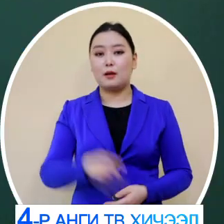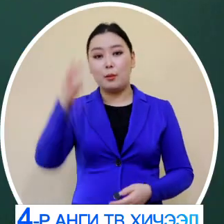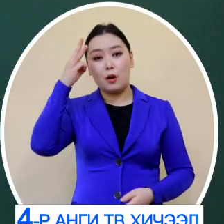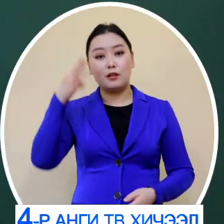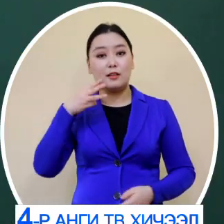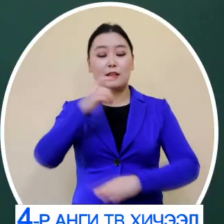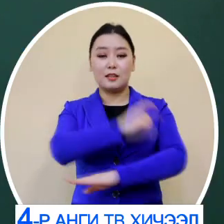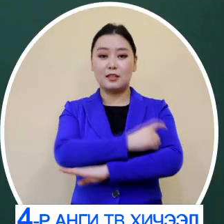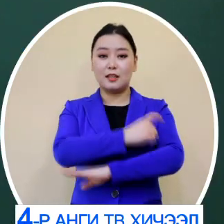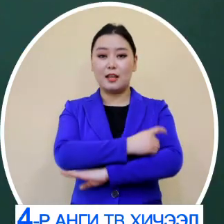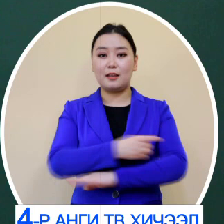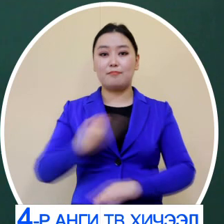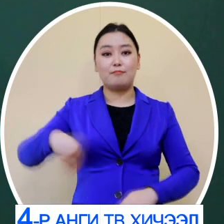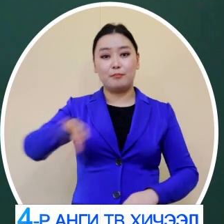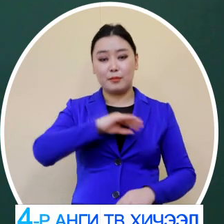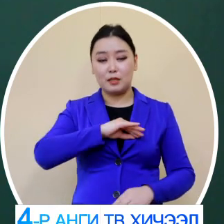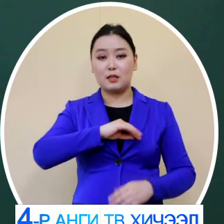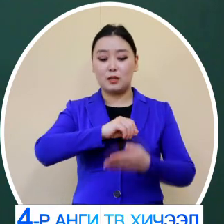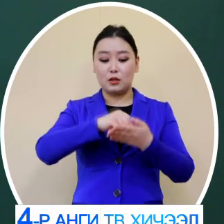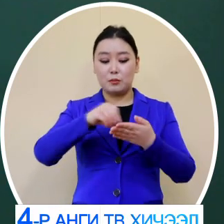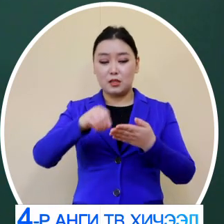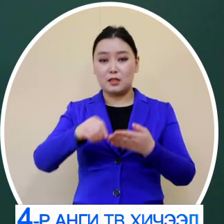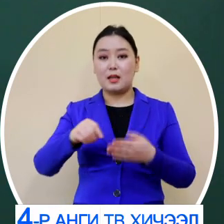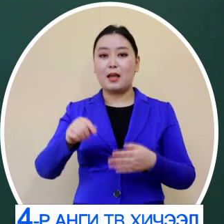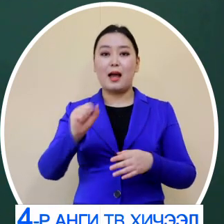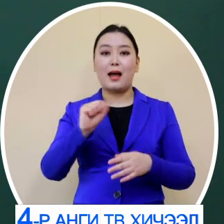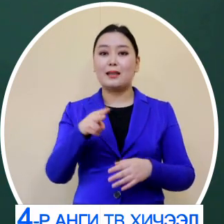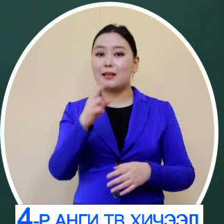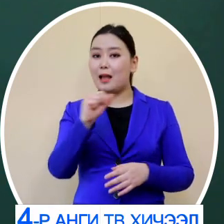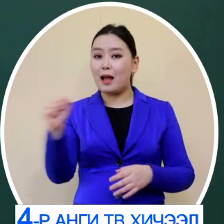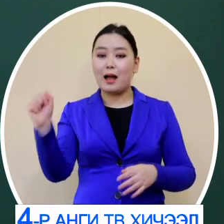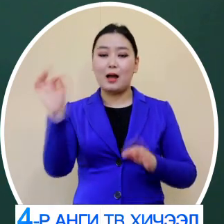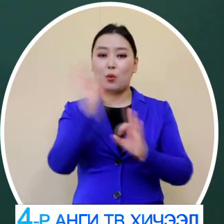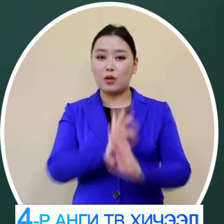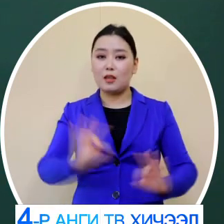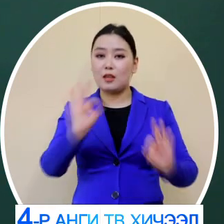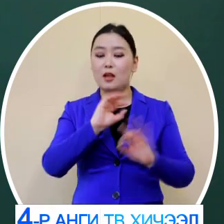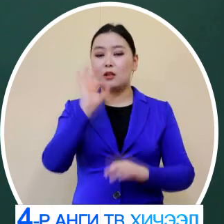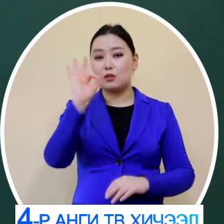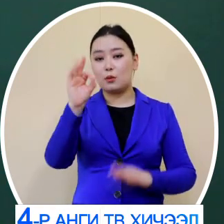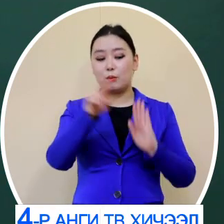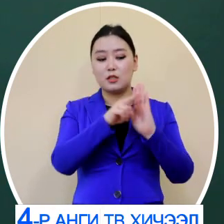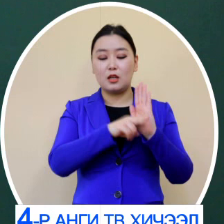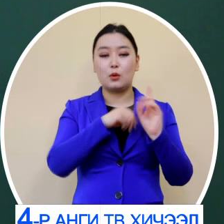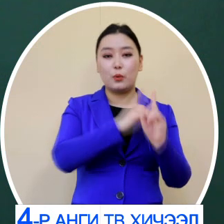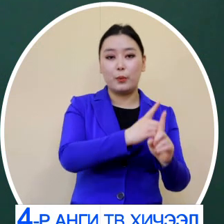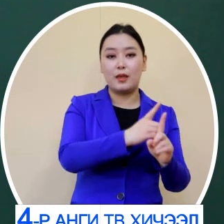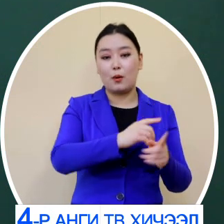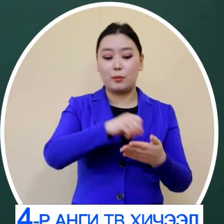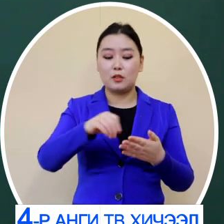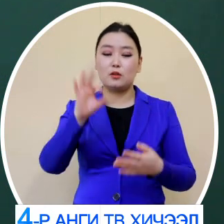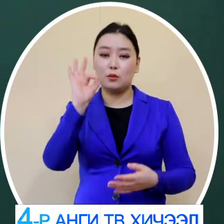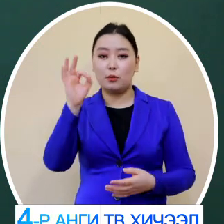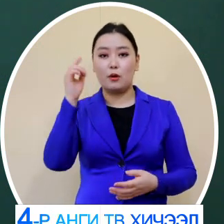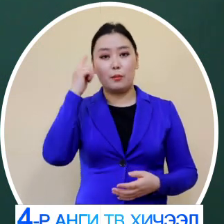хэлний хичээлээр бид аливаа зүйлийг бичгтээ алдаагүй зөв бичиж сурах нь маш чухал байдаг. Тэгэхээр бүгдээрээ хамтдаа энэ урайлганаас